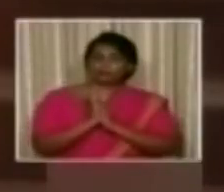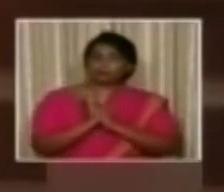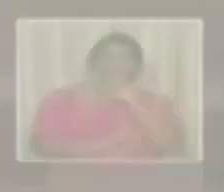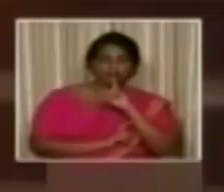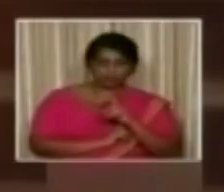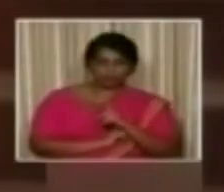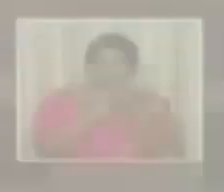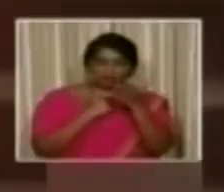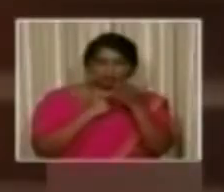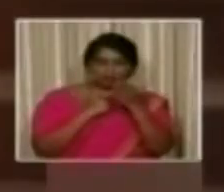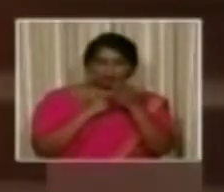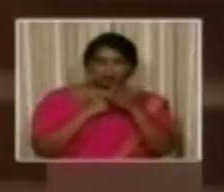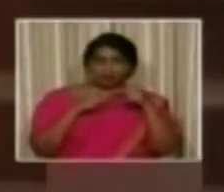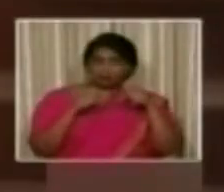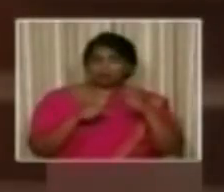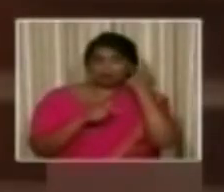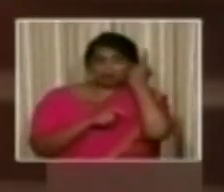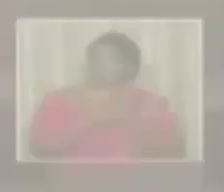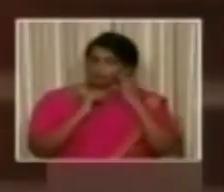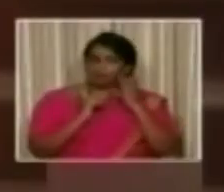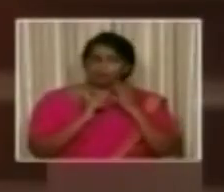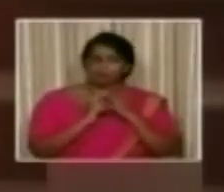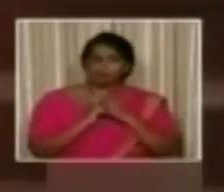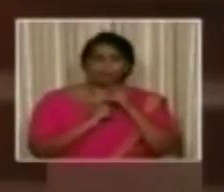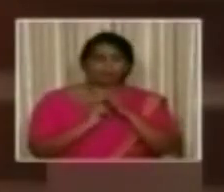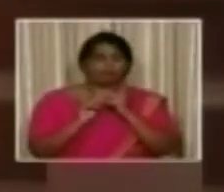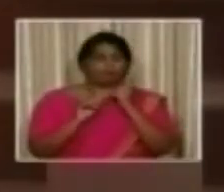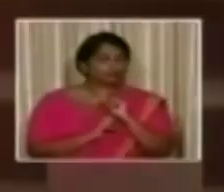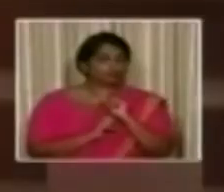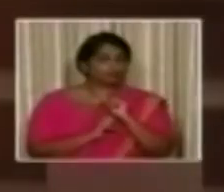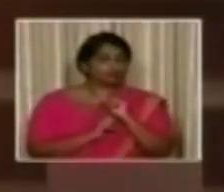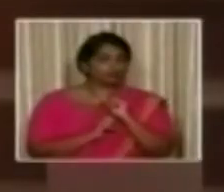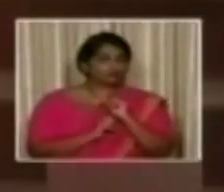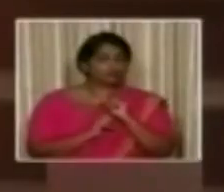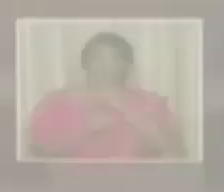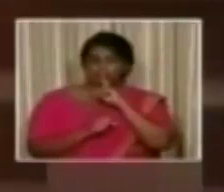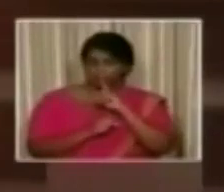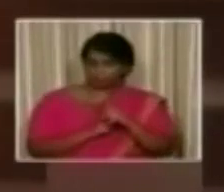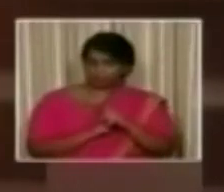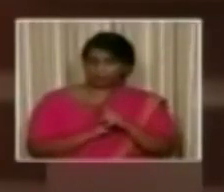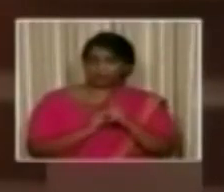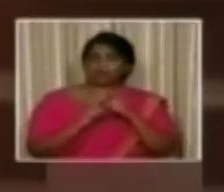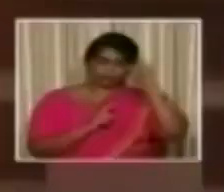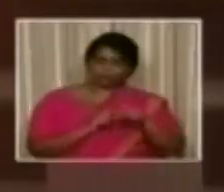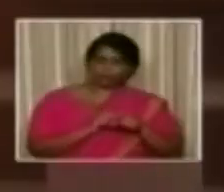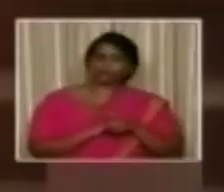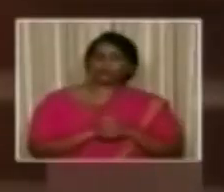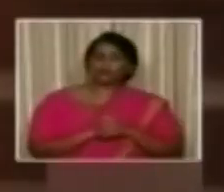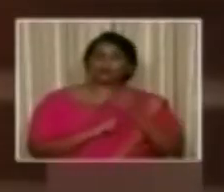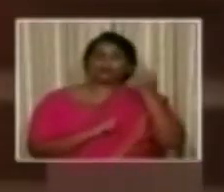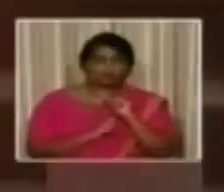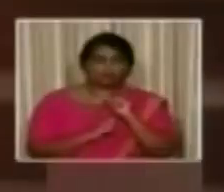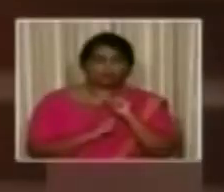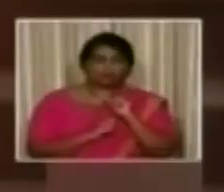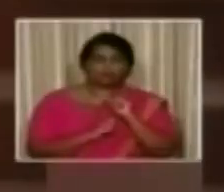அமைச்சரவையிலிருந்து வெளியேற்றுமாறு பிரதமருக்கு அழுத்தம் வழங்கினார்கள். உயிர்த்த ஞாயிறு தாக்குதலின் சூத்திரதாரி யார் என்பதை தப்புலடி லிவேரா 2.5 வருடகாலமாக